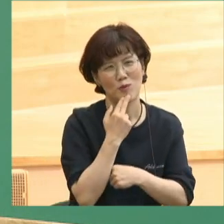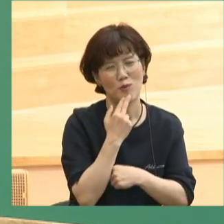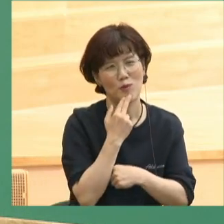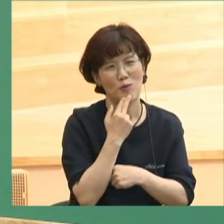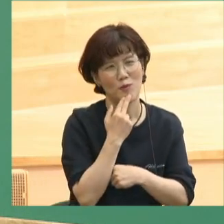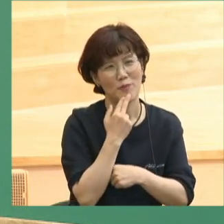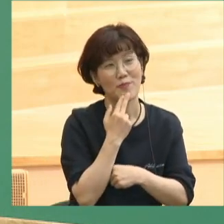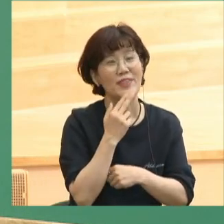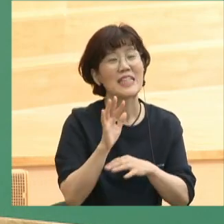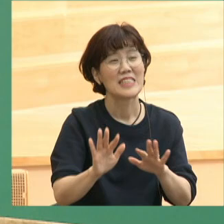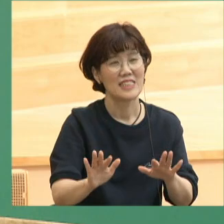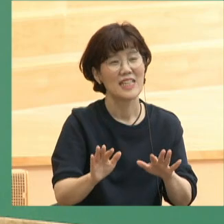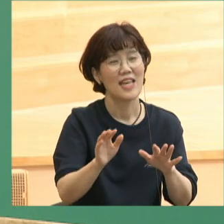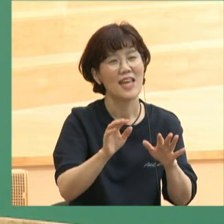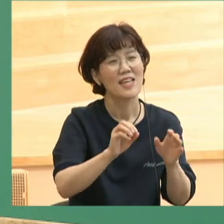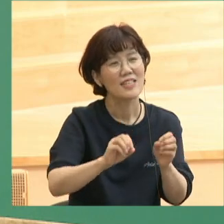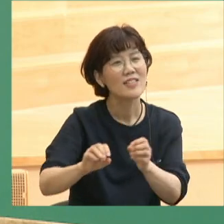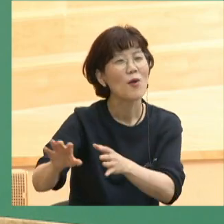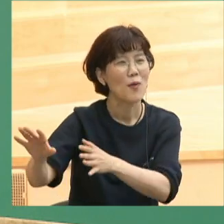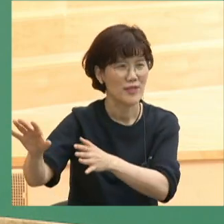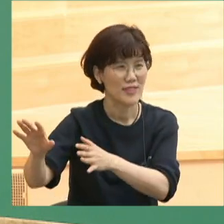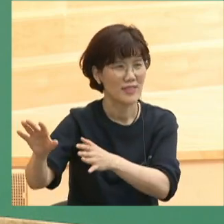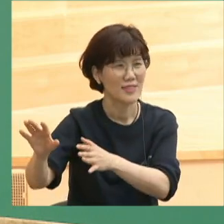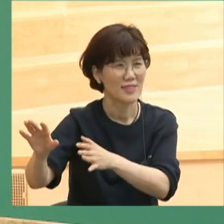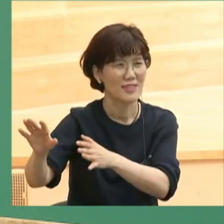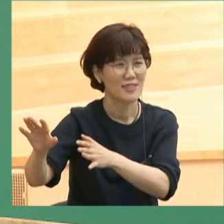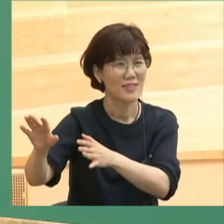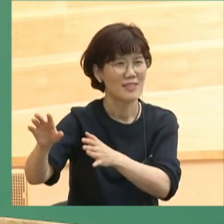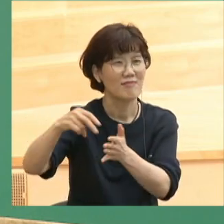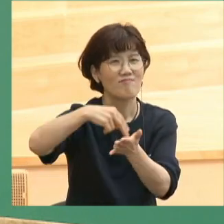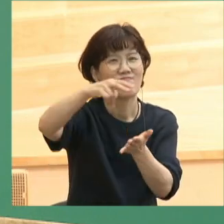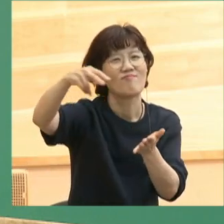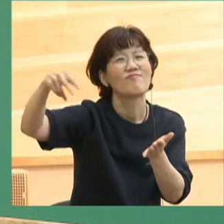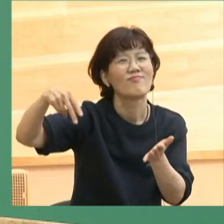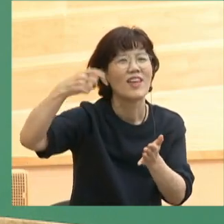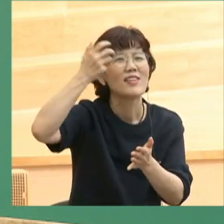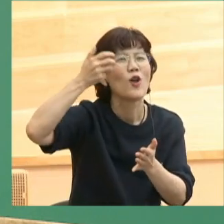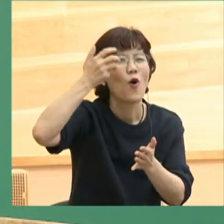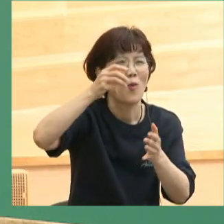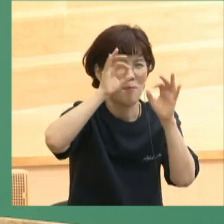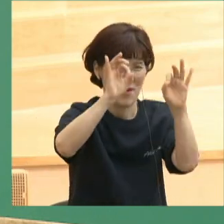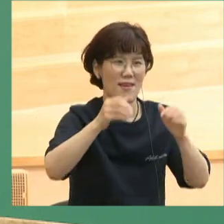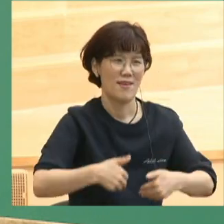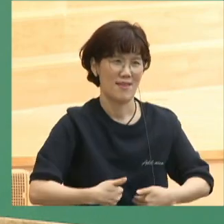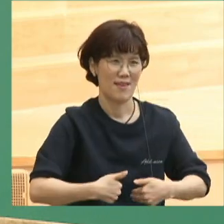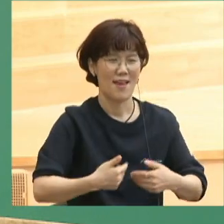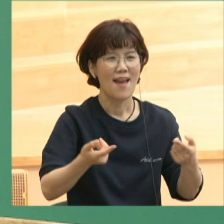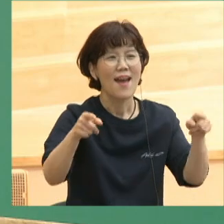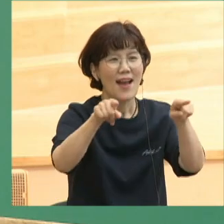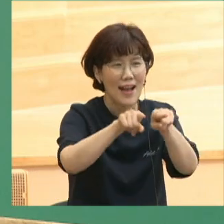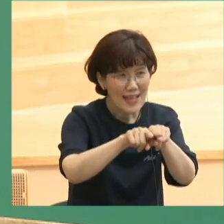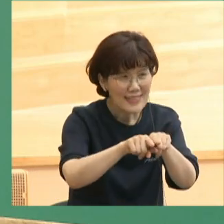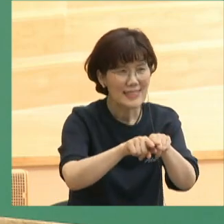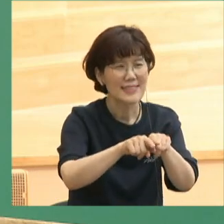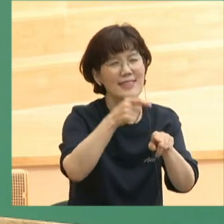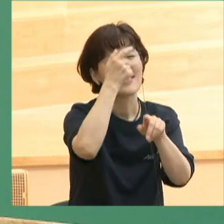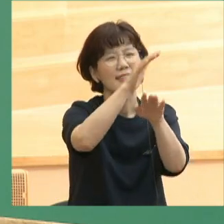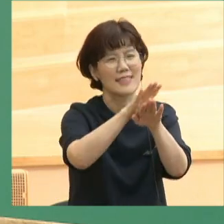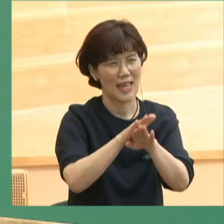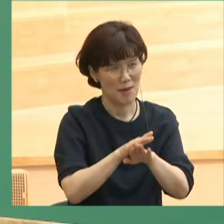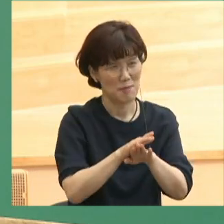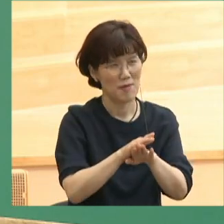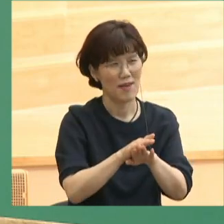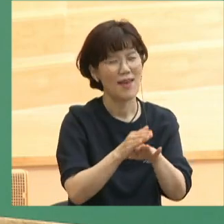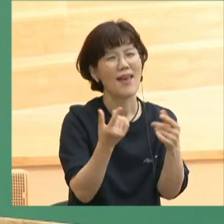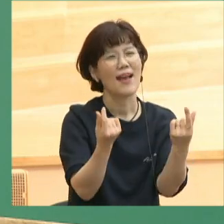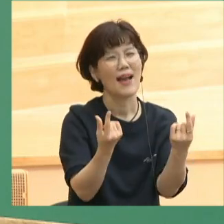이제는 잃어버린 영혼들 좀 돌아봐야 되잖아요. 이제는 그분들과 함께 예배 자리에 다시 나오려고 애를